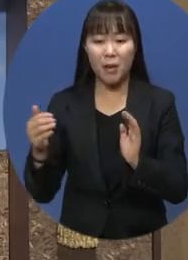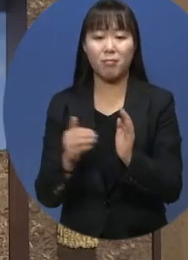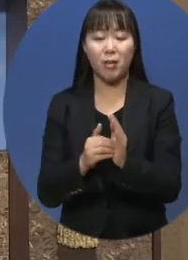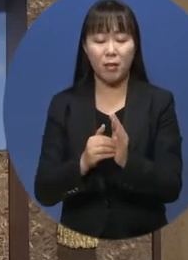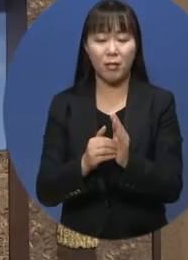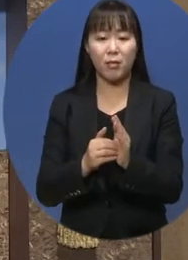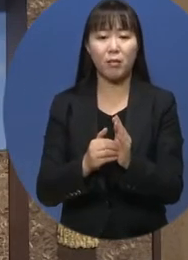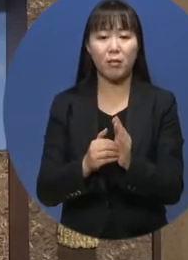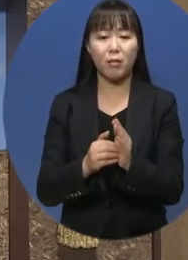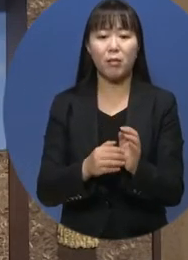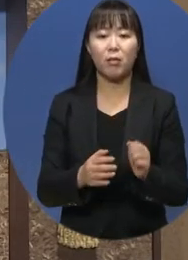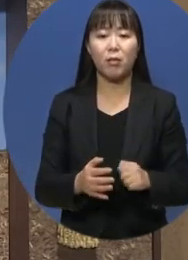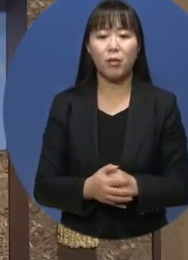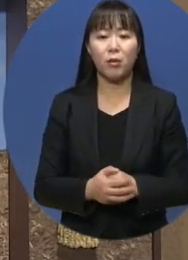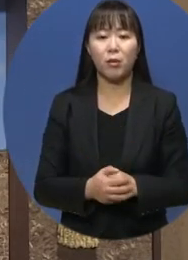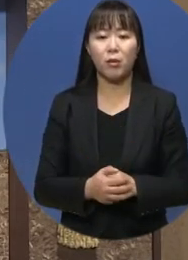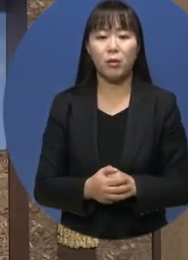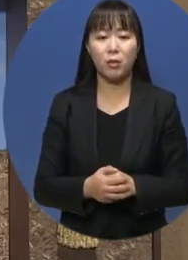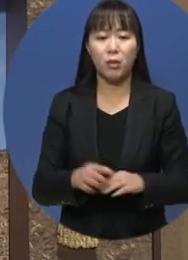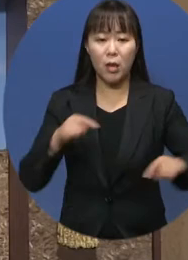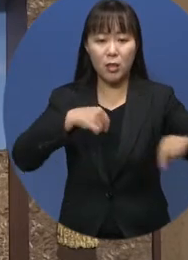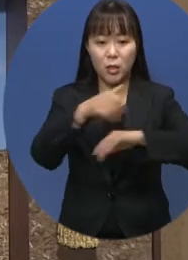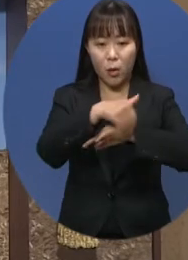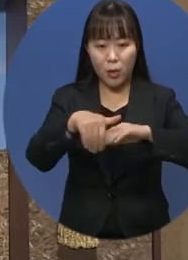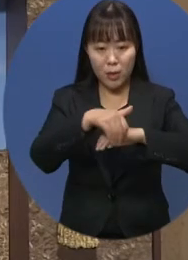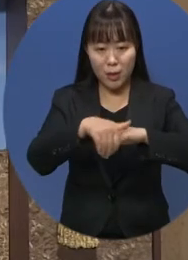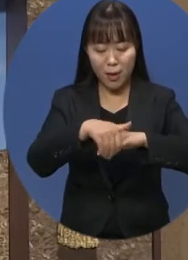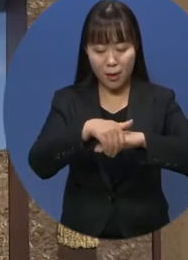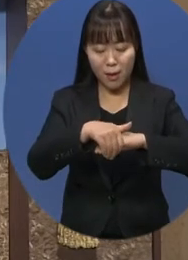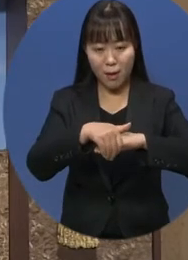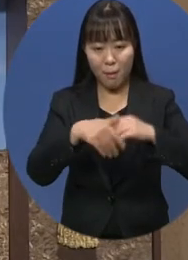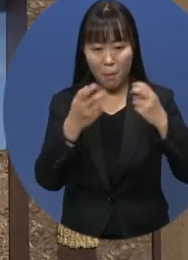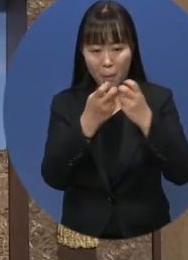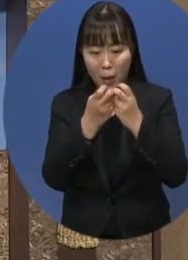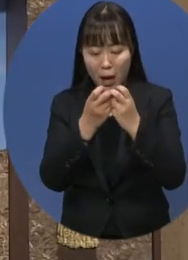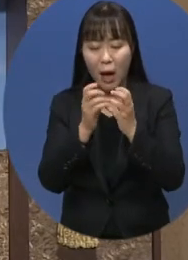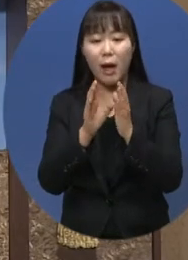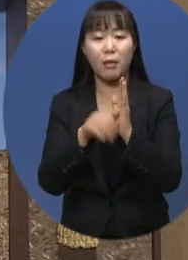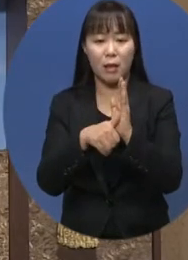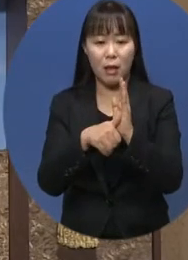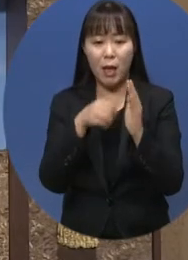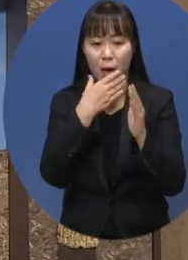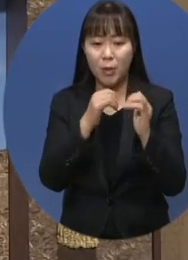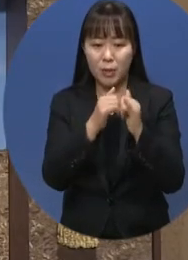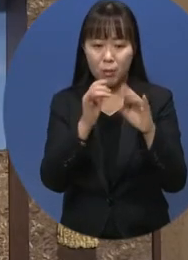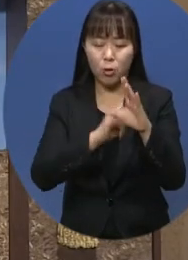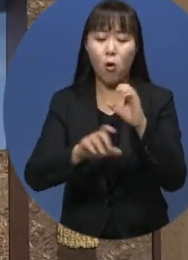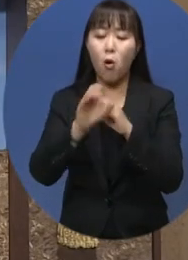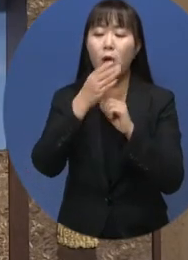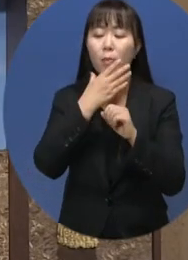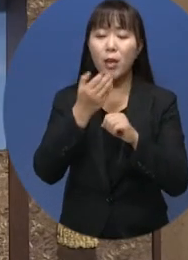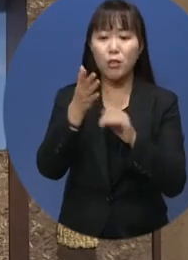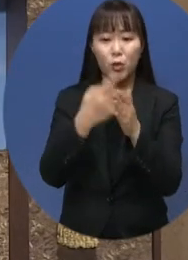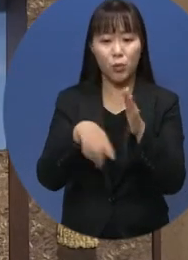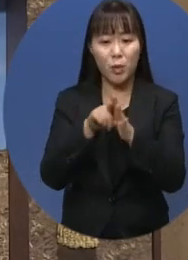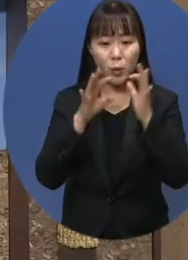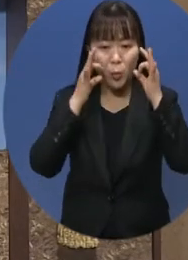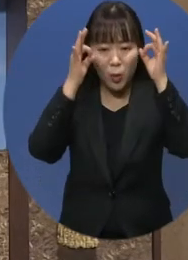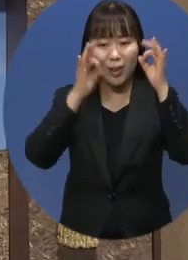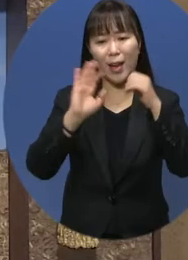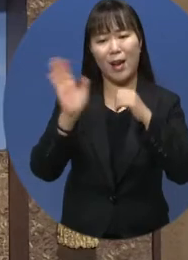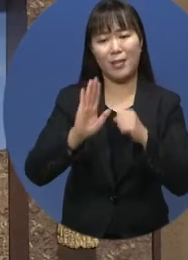보니까 어 정책을 필 때 행복한 사람들을 더 행복하게 해주기 위해서 노력하는 게